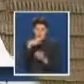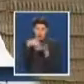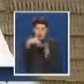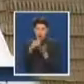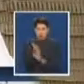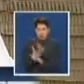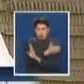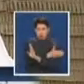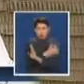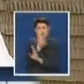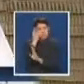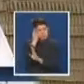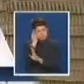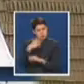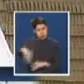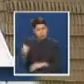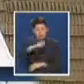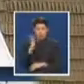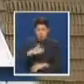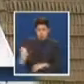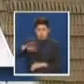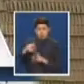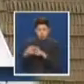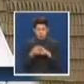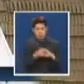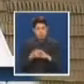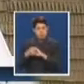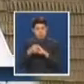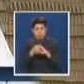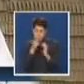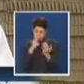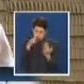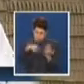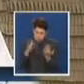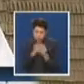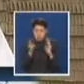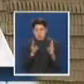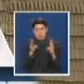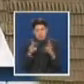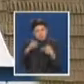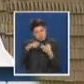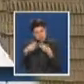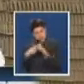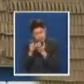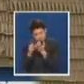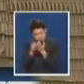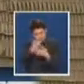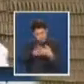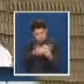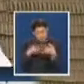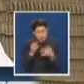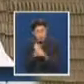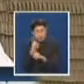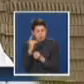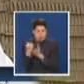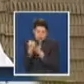านะครับเพราะสิ่งนี้จะต้องเกิดขึ้นแล้วก็ต้องรับความร่วมมือจากทุกส่วนราชการในการไปดูเหมือนกันว่าจะปรับแผนการใช้งบประมาณตัวเองเพื่อมาช่วยในเรื่อง